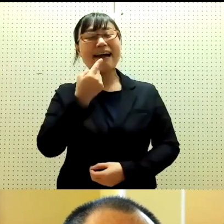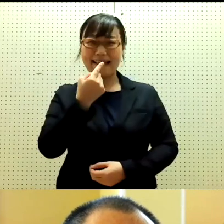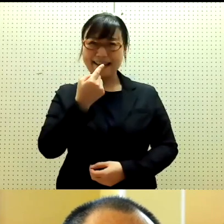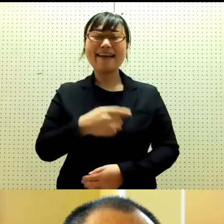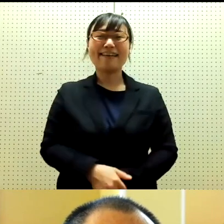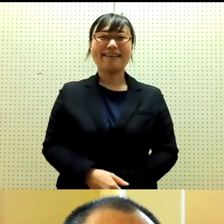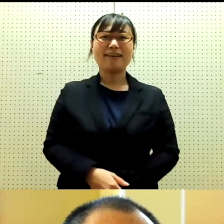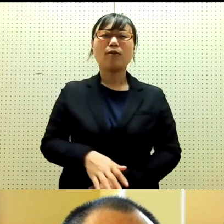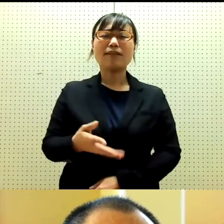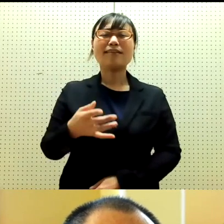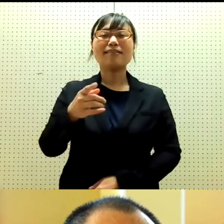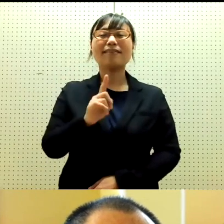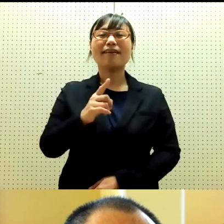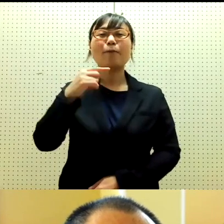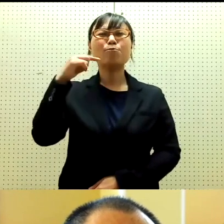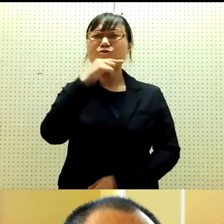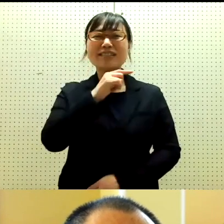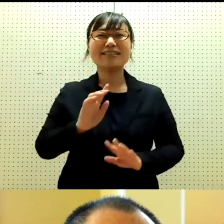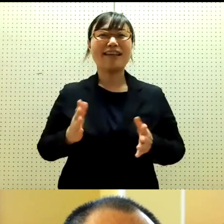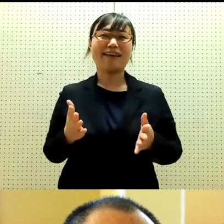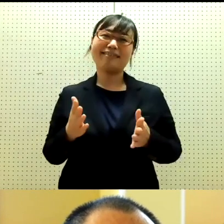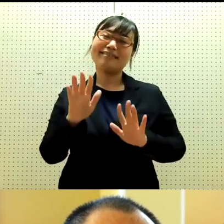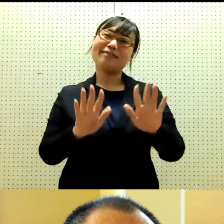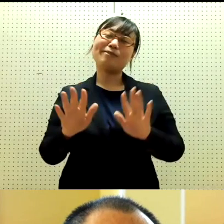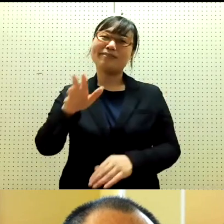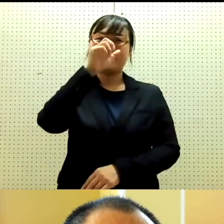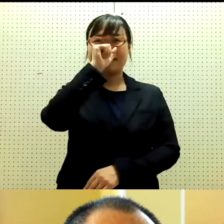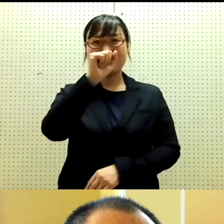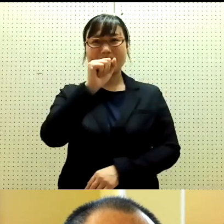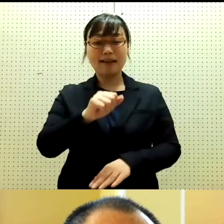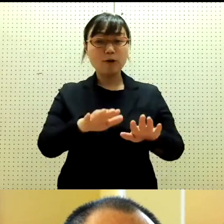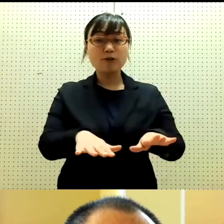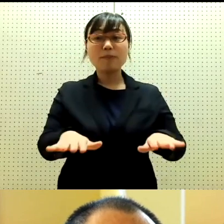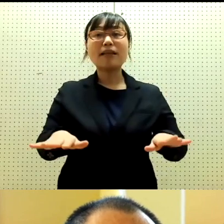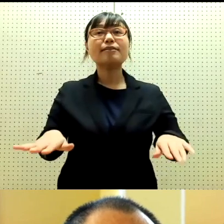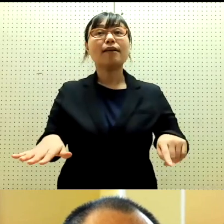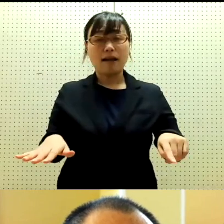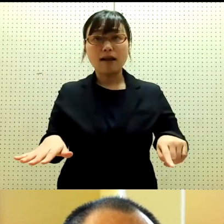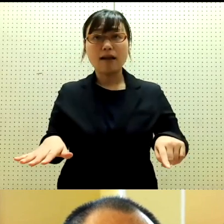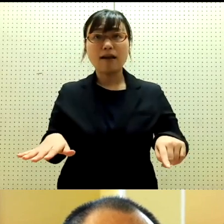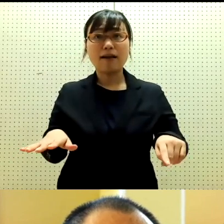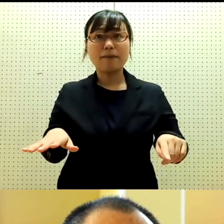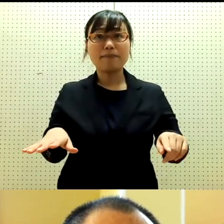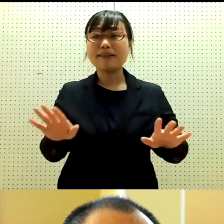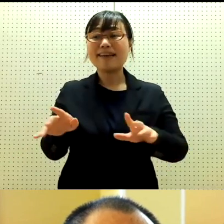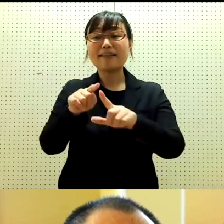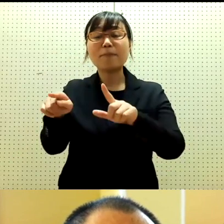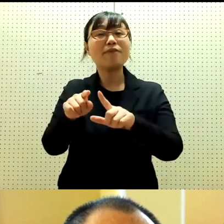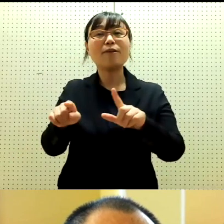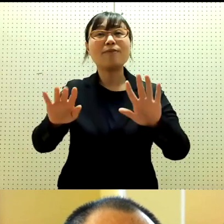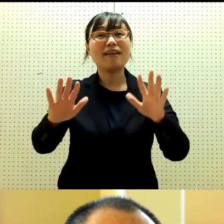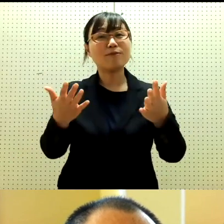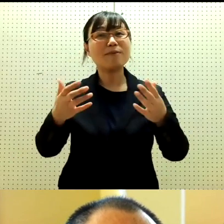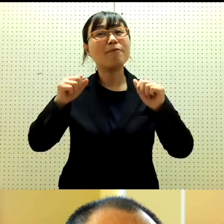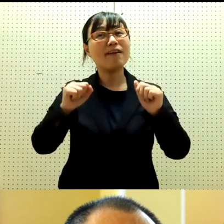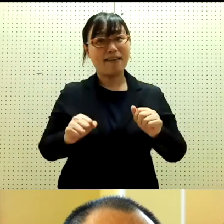ところがいいなと思いました。普段子どもたちがタブレットがなくてもやってる活動ってあるわけじゃないですか。掃除だったり観